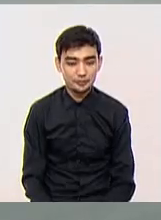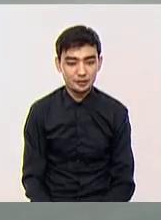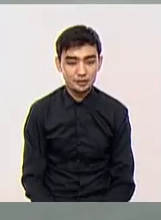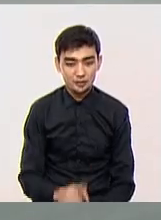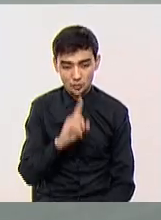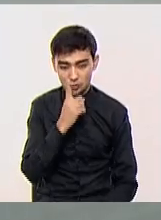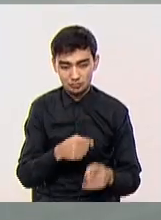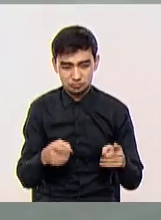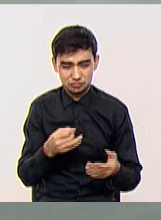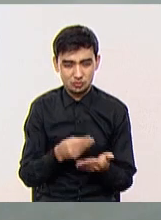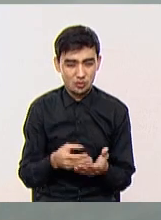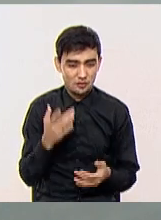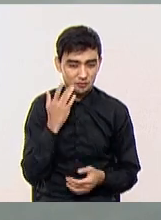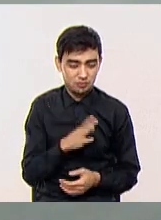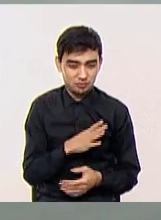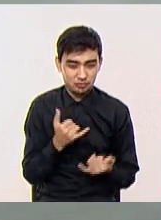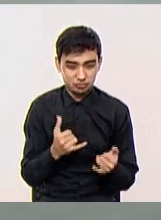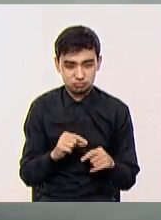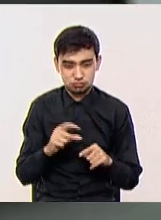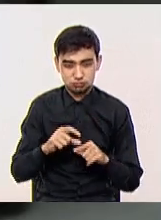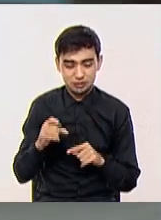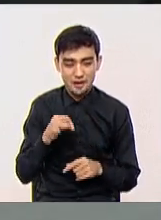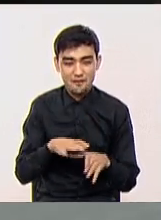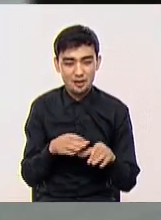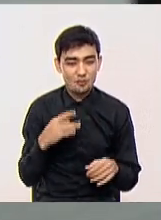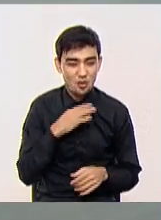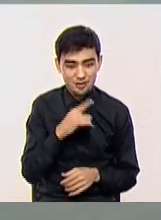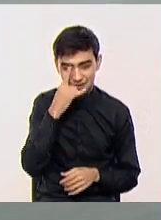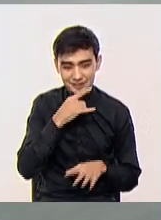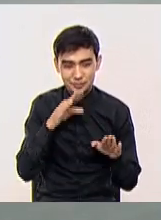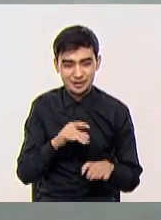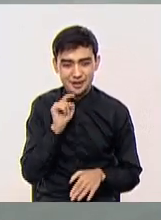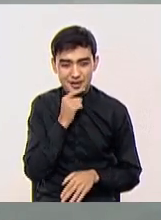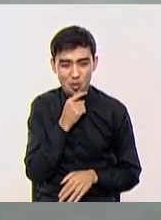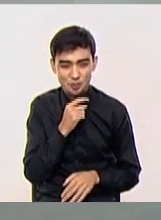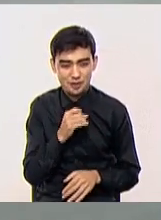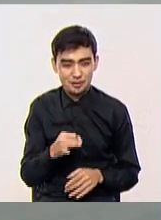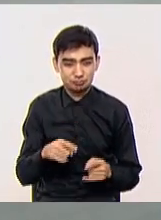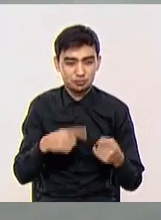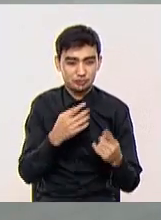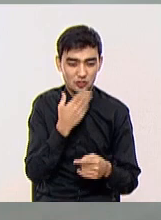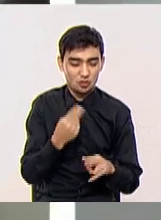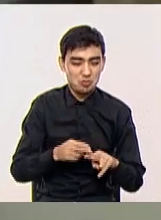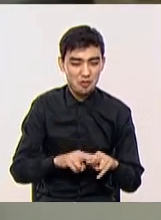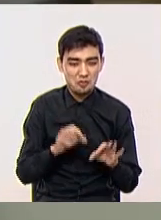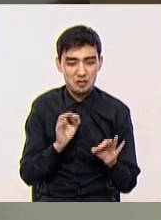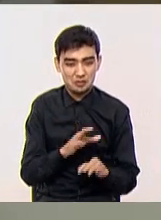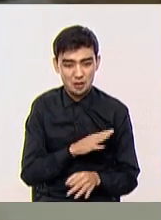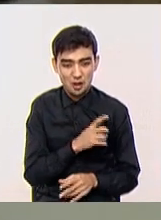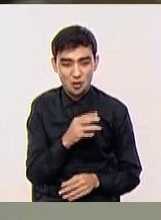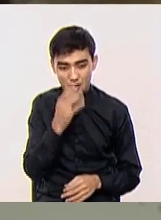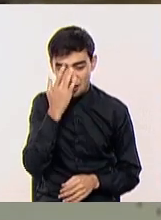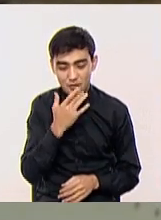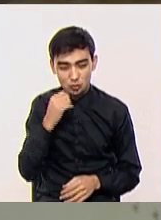Жыл бойы жайлаған қымбатшылықты шенеуніктердің көбі Қазақстанның нарықтық экономикасы дамымағандықтан деп түсіндіреді. Ал